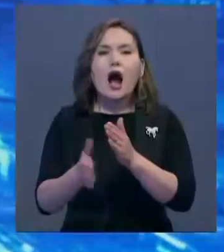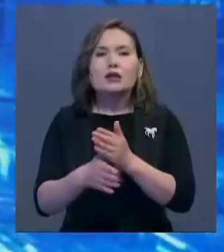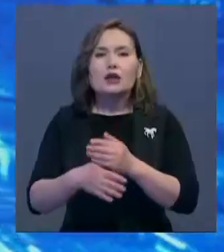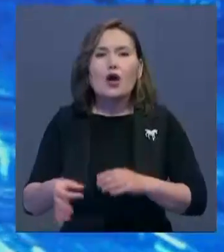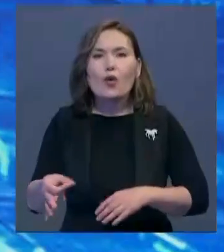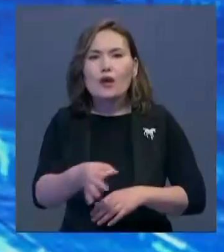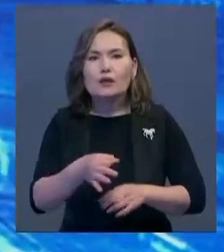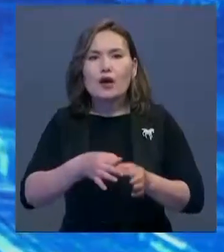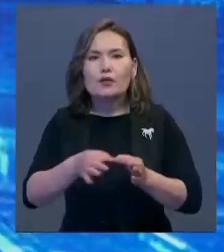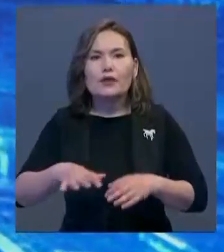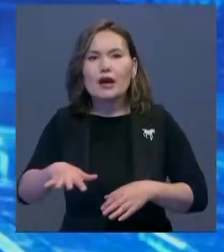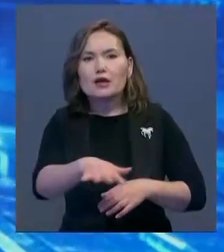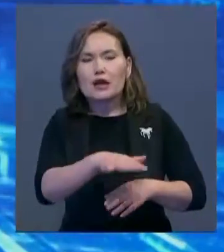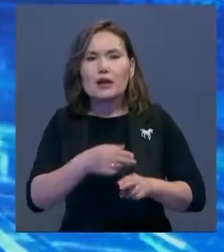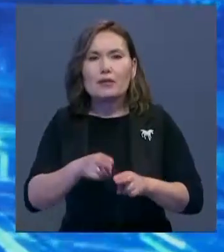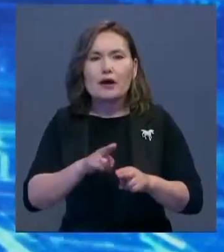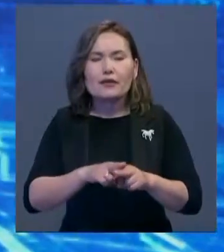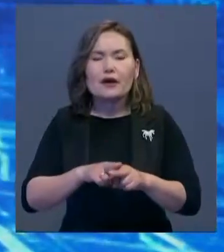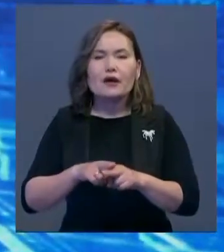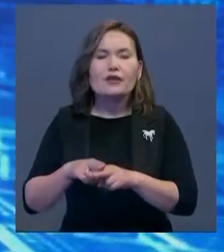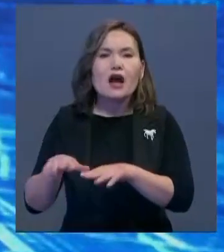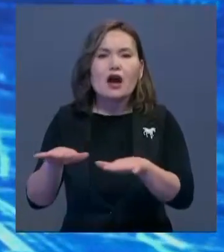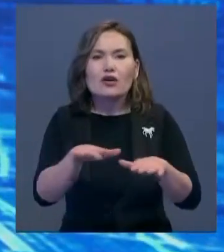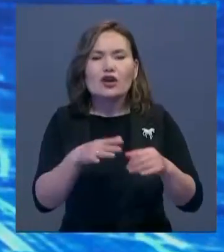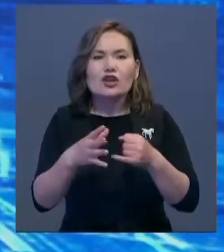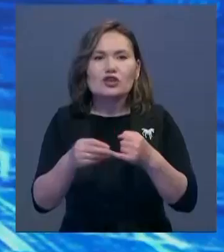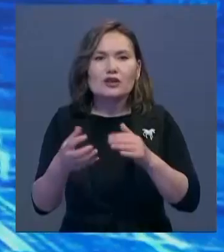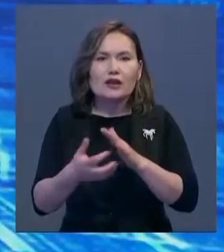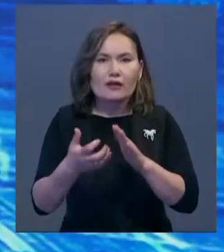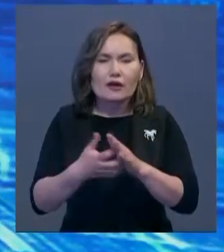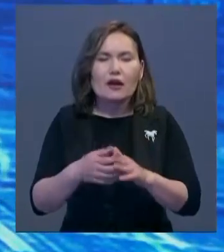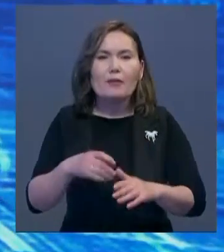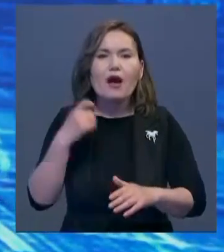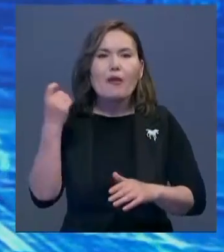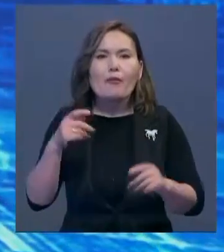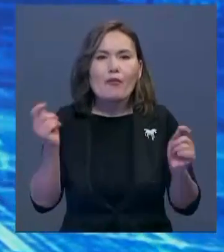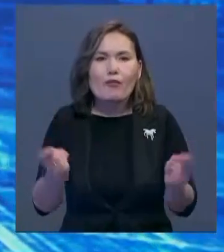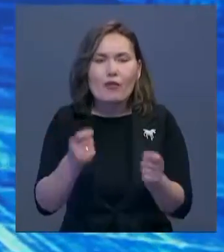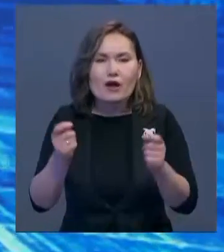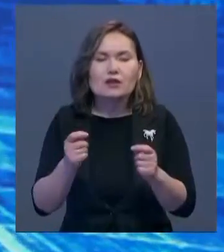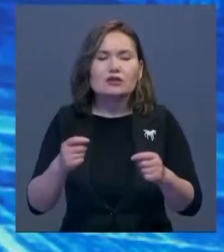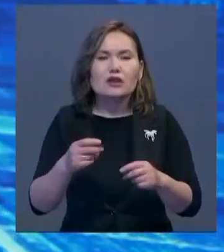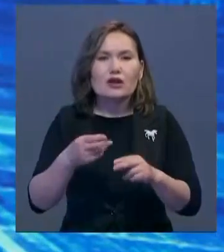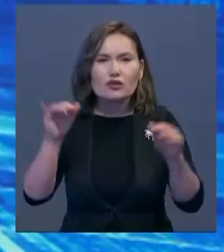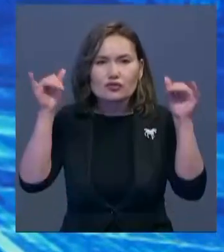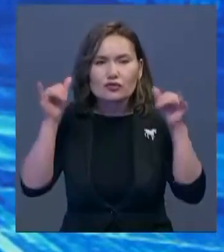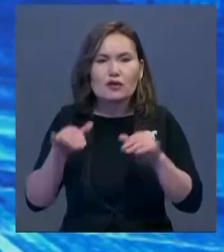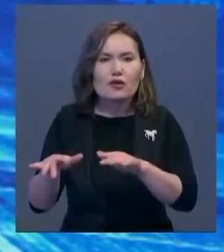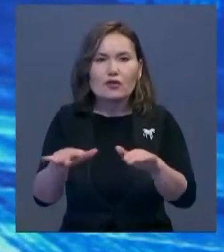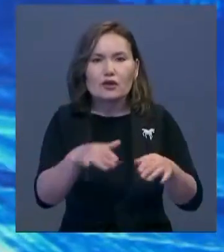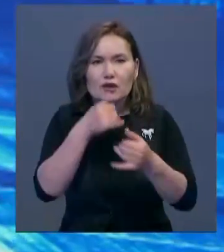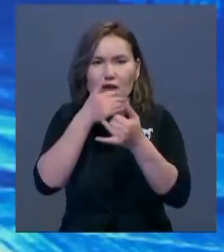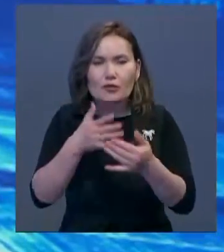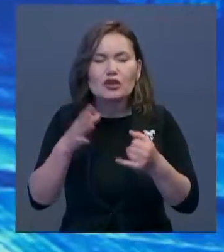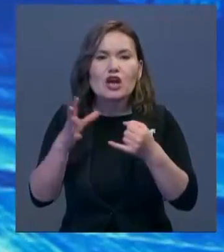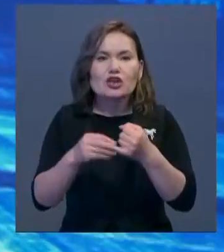Алатырау облысының Қызылқоға ауданында жайылым таралып барады. Малшылардан маза кеткен, жерді жалға алған шаруа қожалықтары ауыл